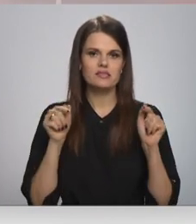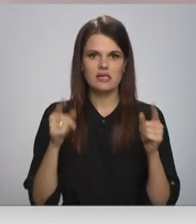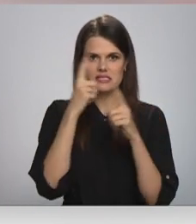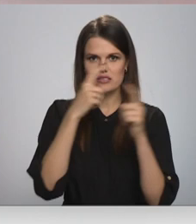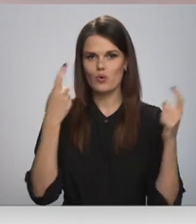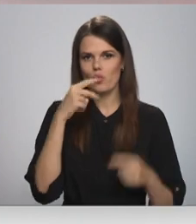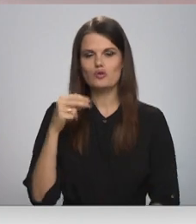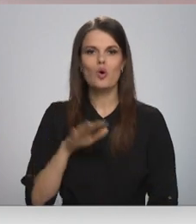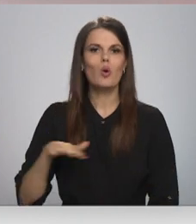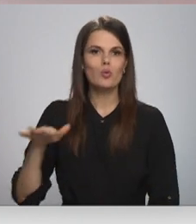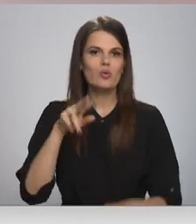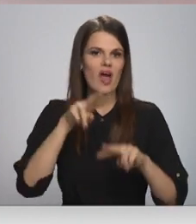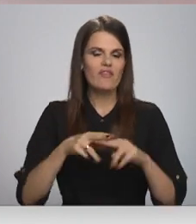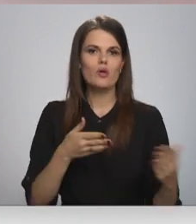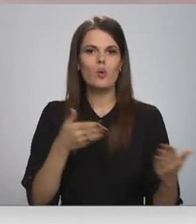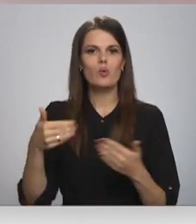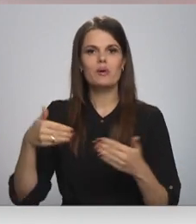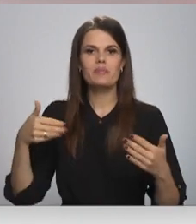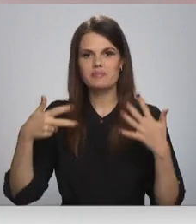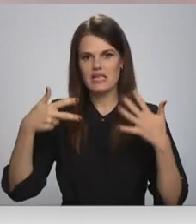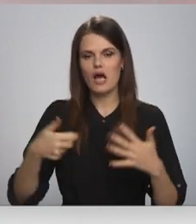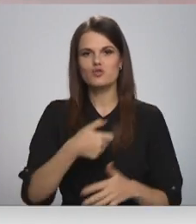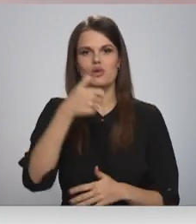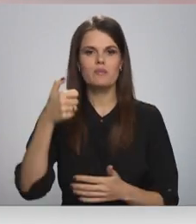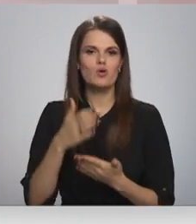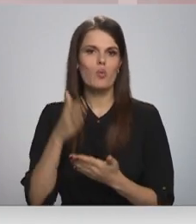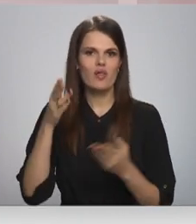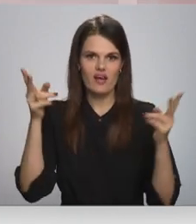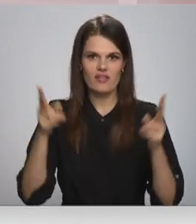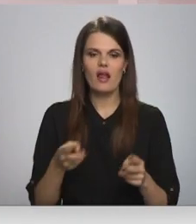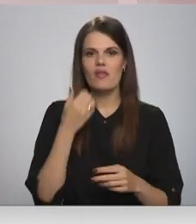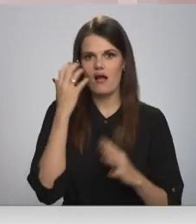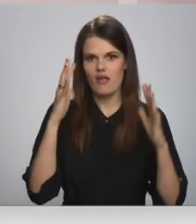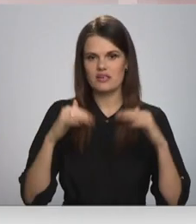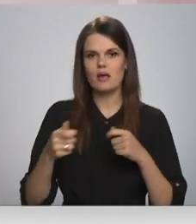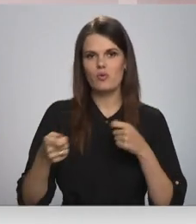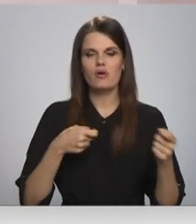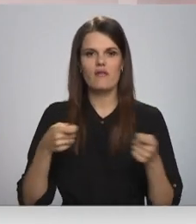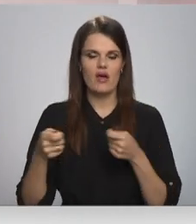no Zoltūdes, tās vietas, kur pirms 8 gadiem notika traģēdija, kad sagruva lielveikals.